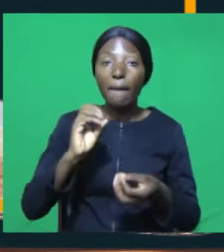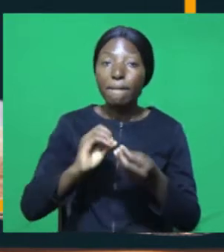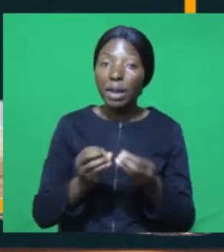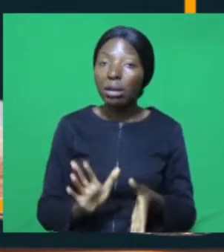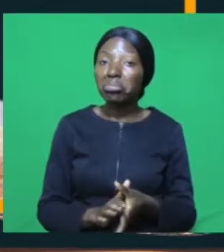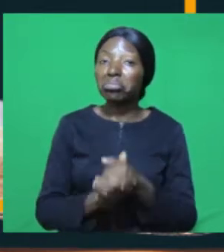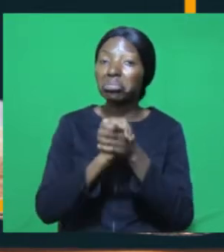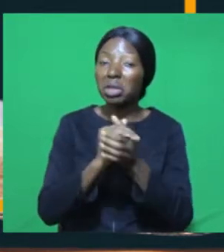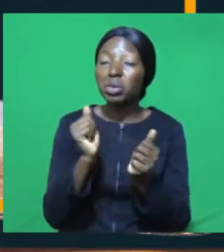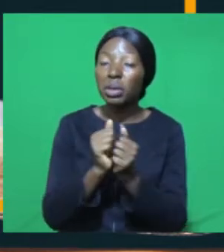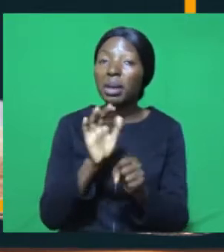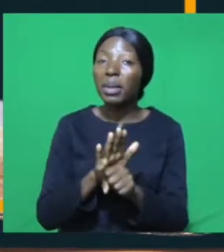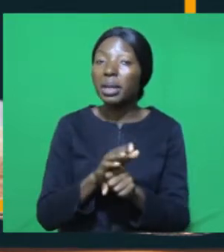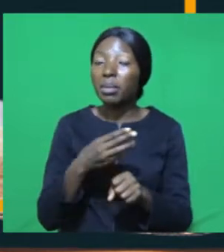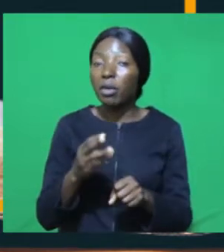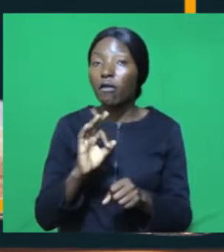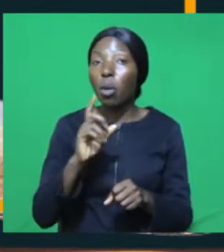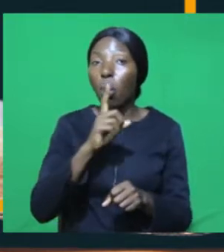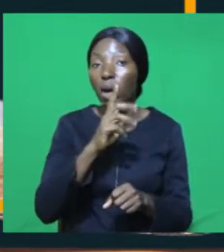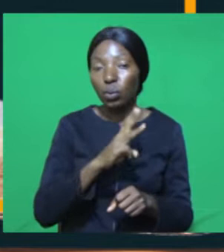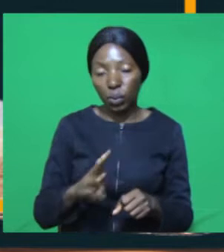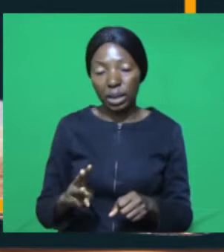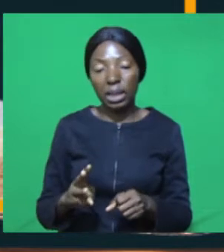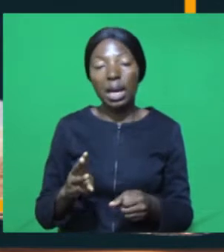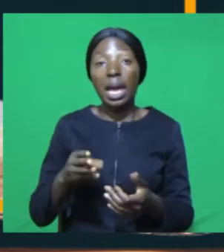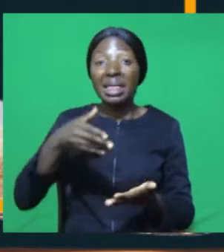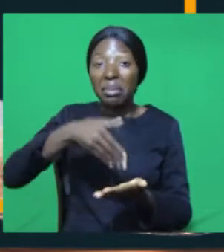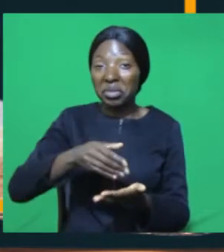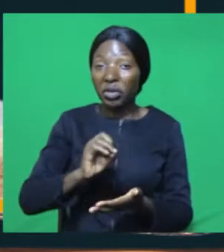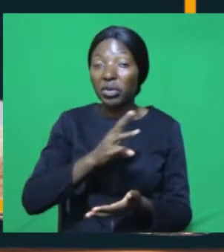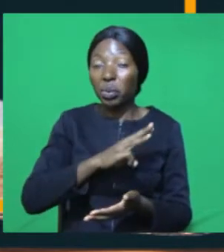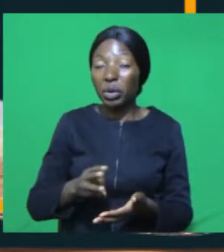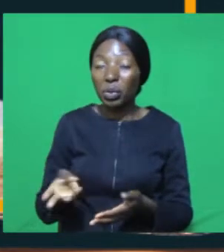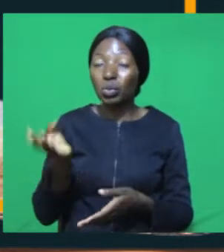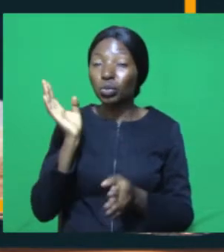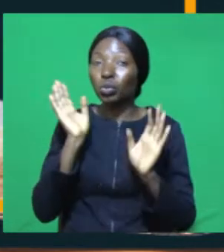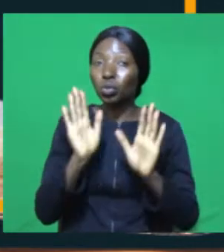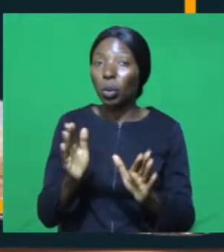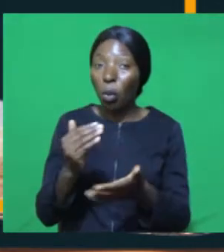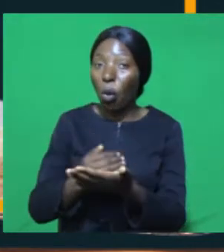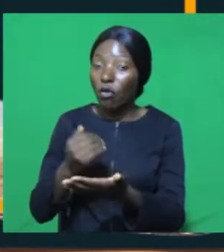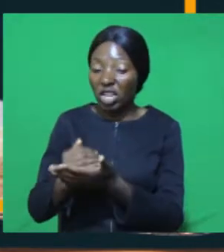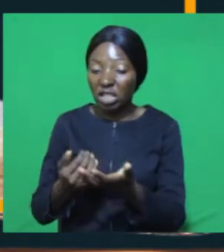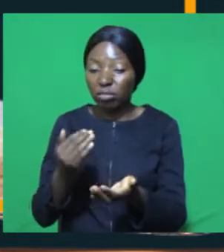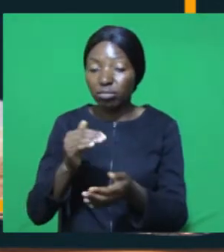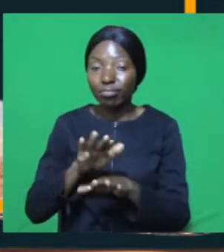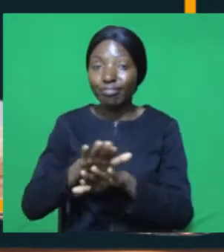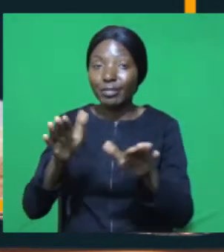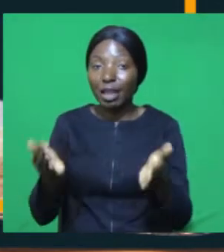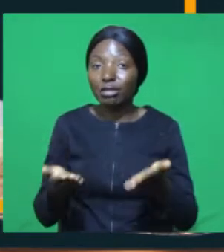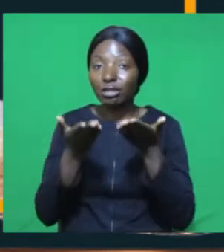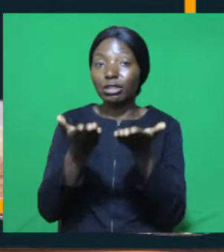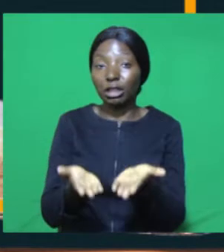sungano yakasimba nevazhinji vhiki imwe. Pakati pevhiki uchagumisa chibayiro nechipo. Zvino muparadzo uchasvika